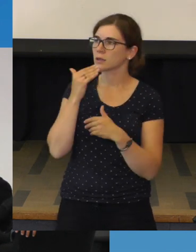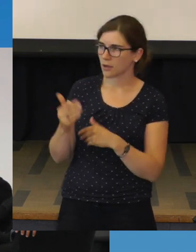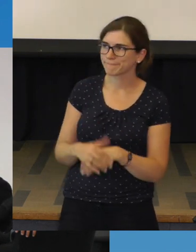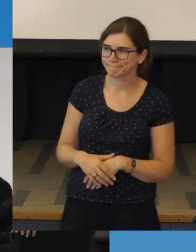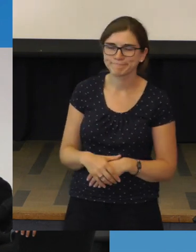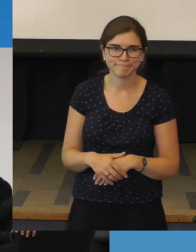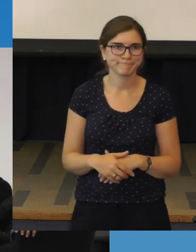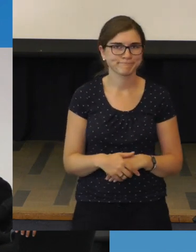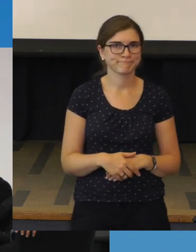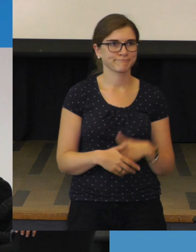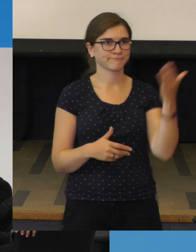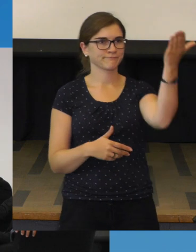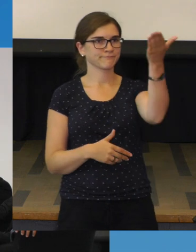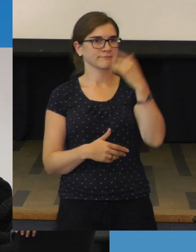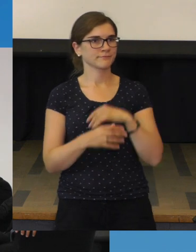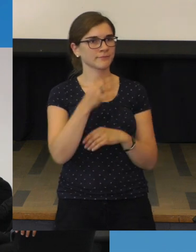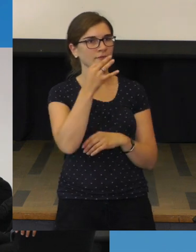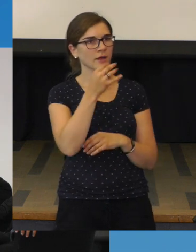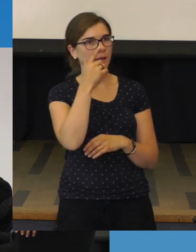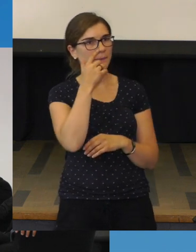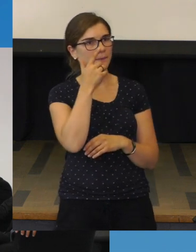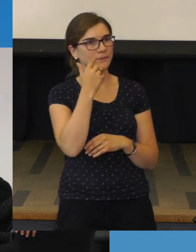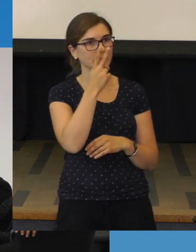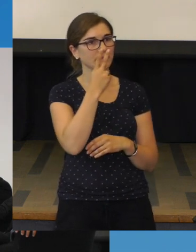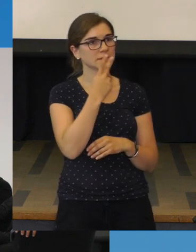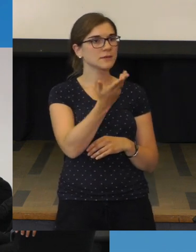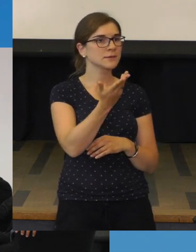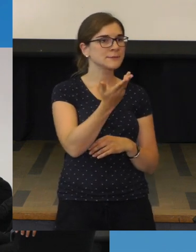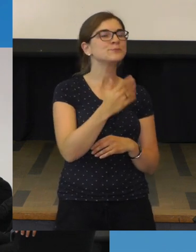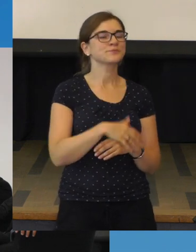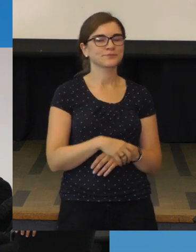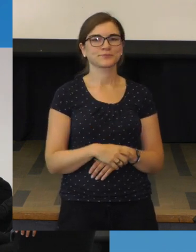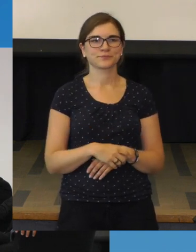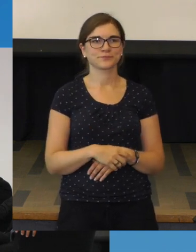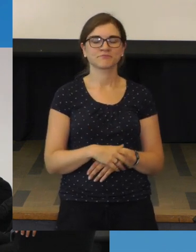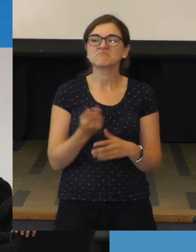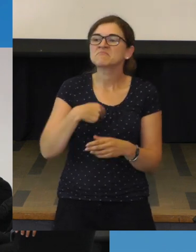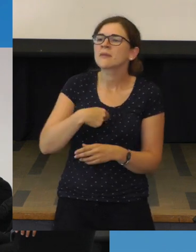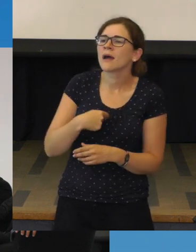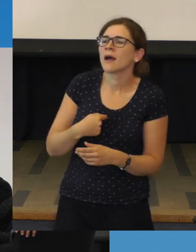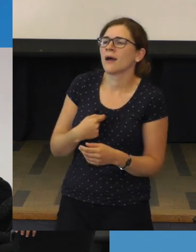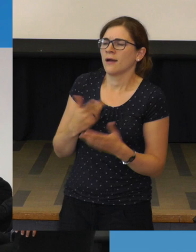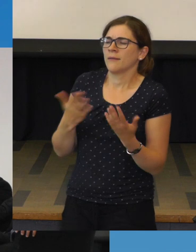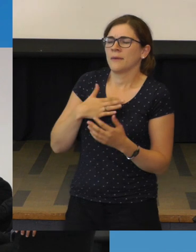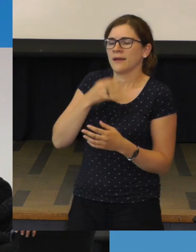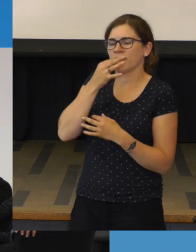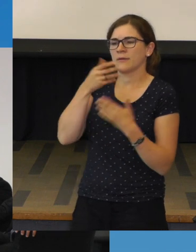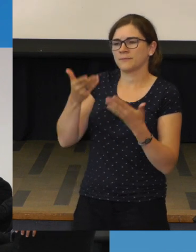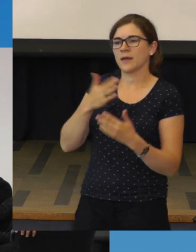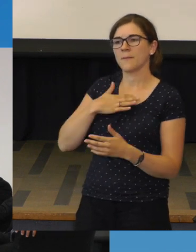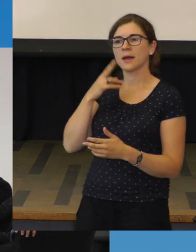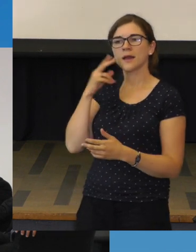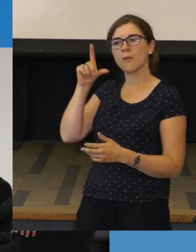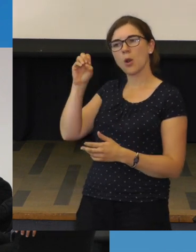So, hier drüben noch eine Frage. Wer von Ihnen beiden, Sie waren das? Ja, ich habe folgende Frage. Mein Name ist